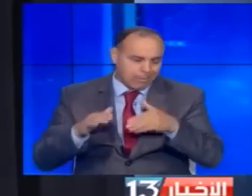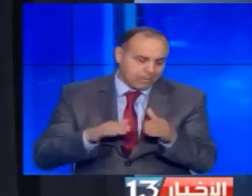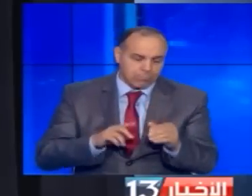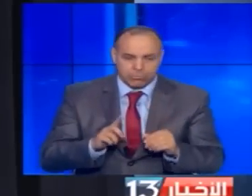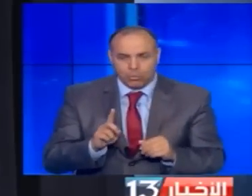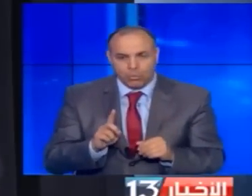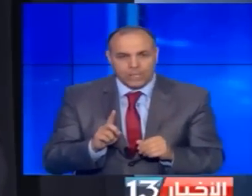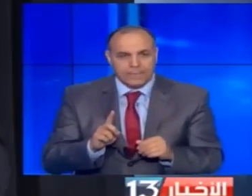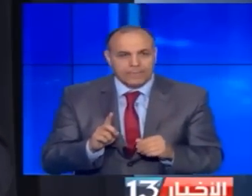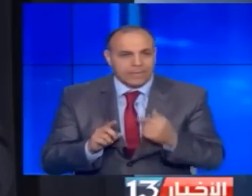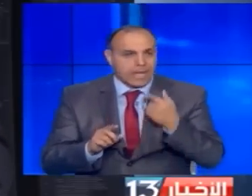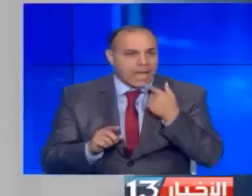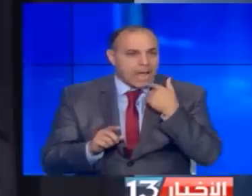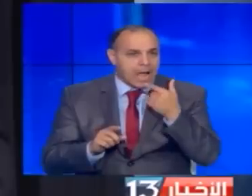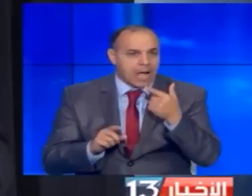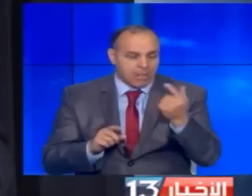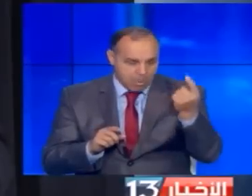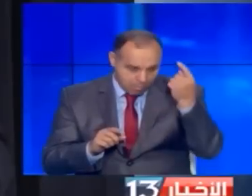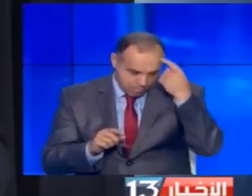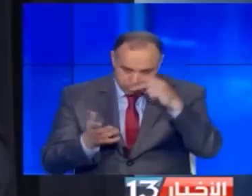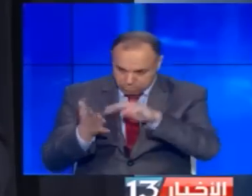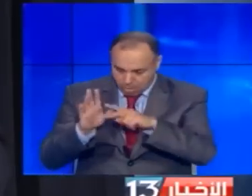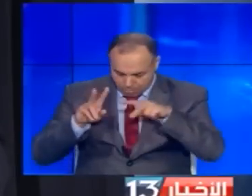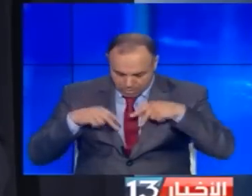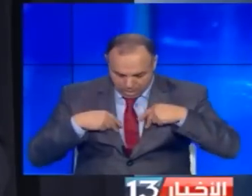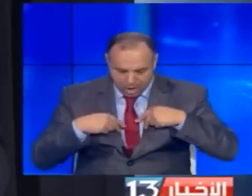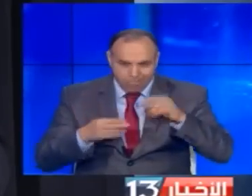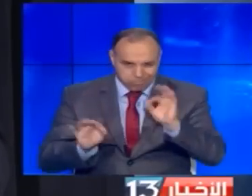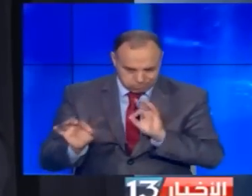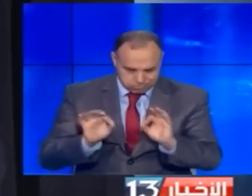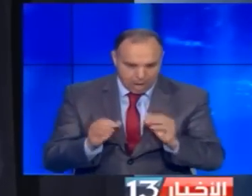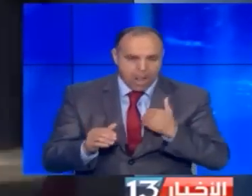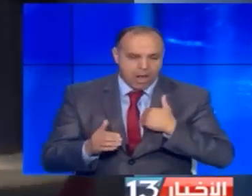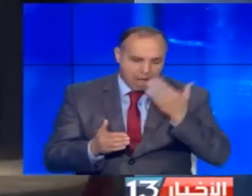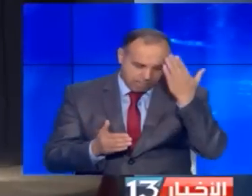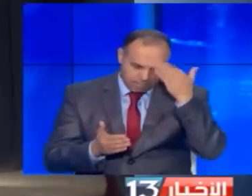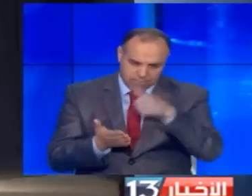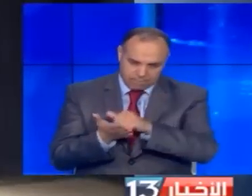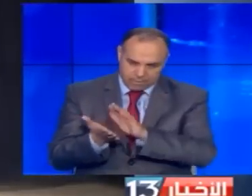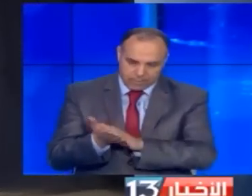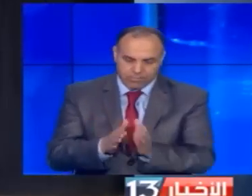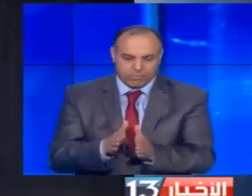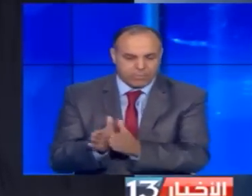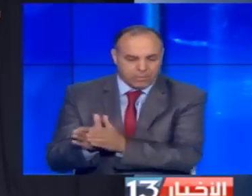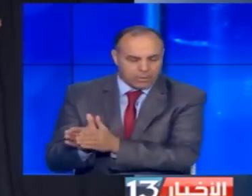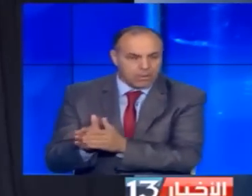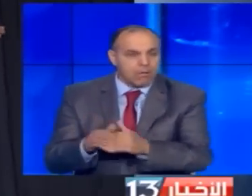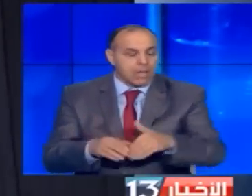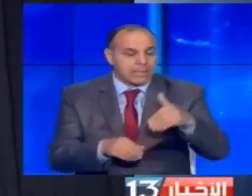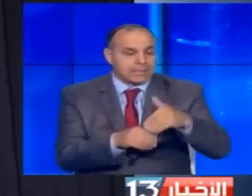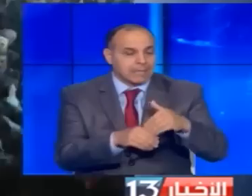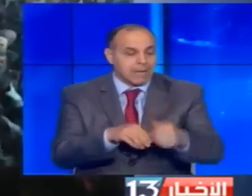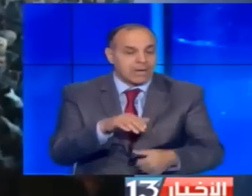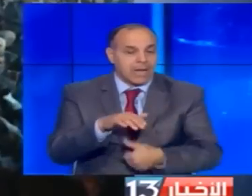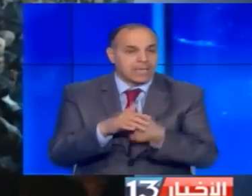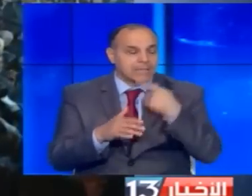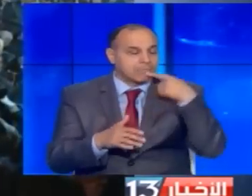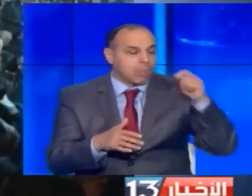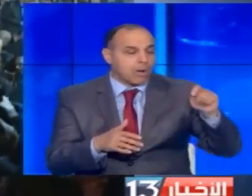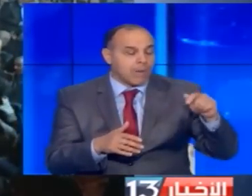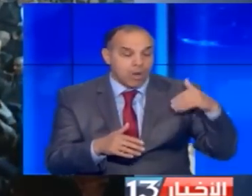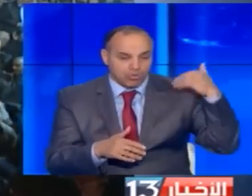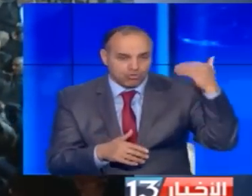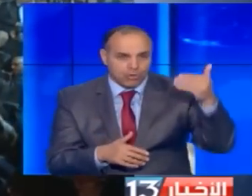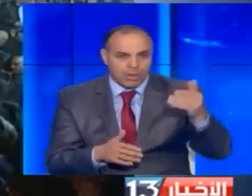روحه، حتى أن كل واحد عنده تكتيكاته في جيبه كيفاش يعملها. وبخصوص الانتخابات الرئاسية والتشريعية